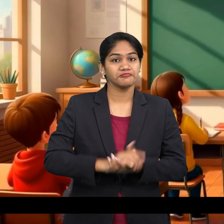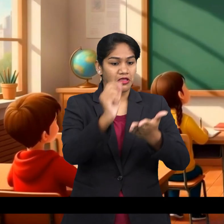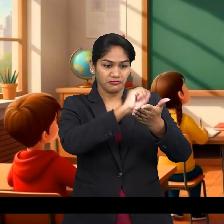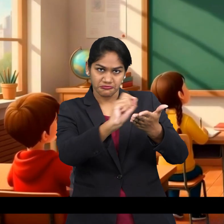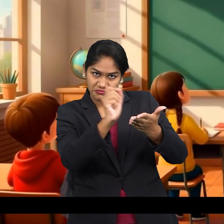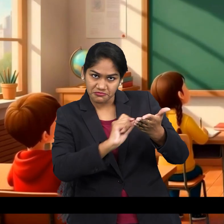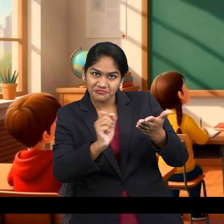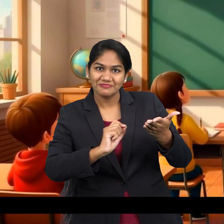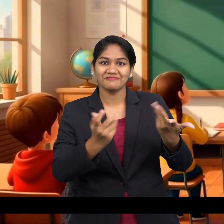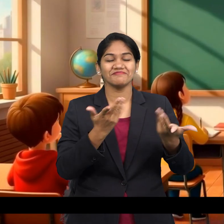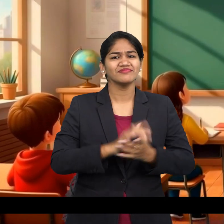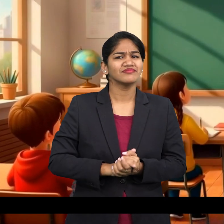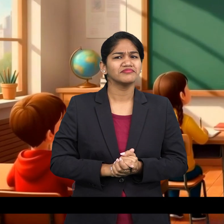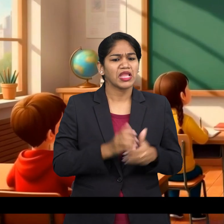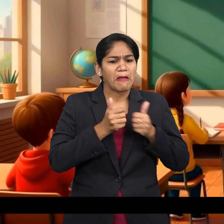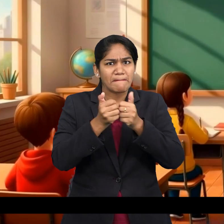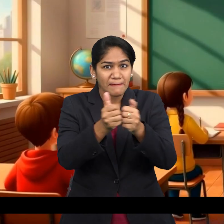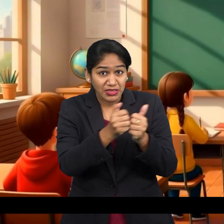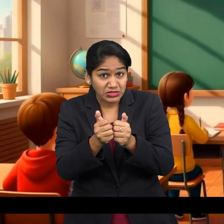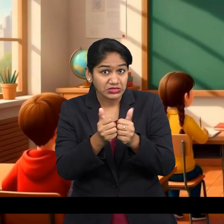बोलून, लिहून,